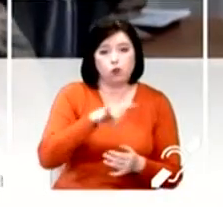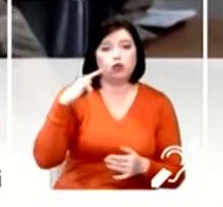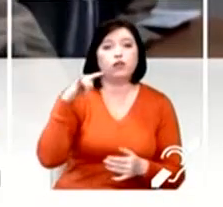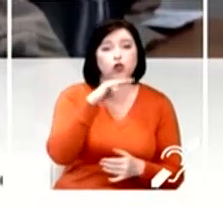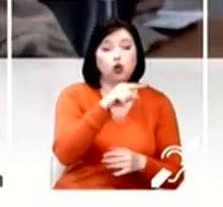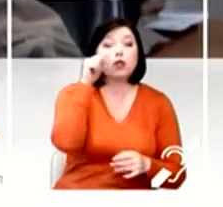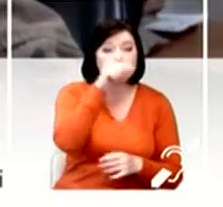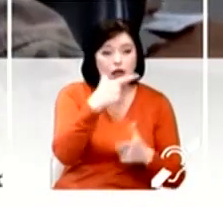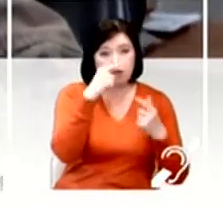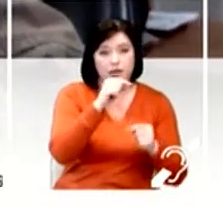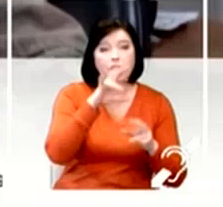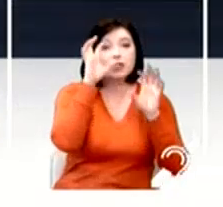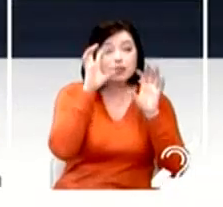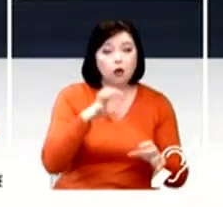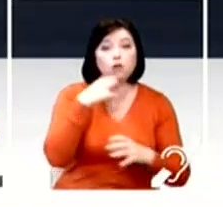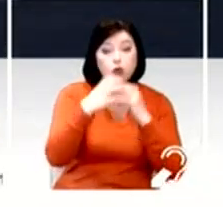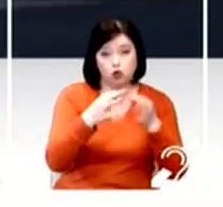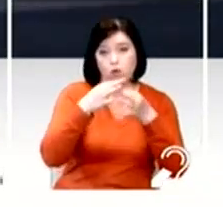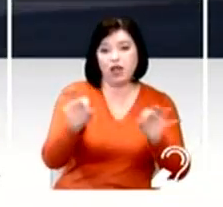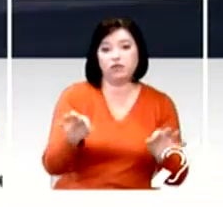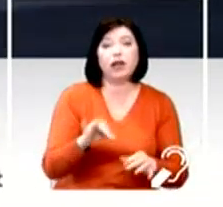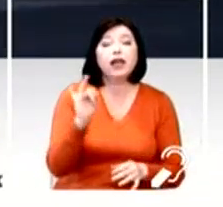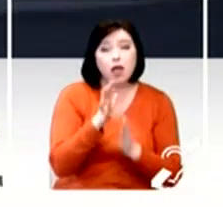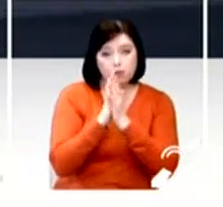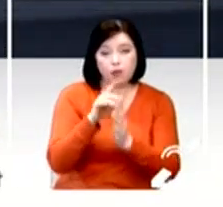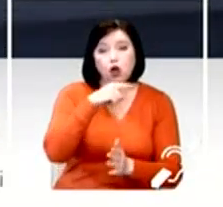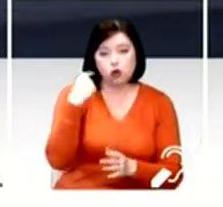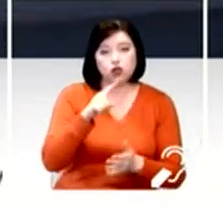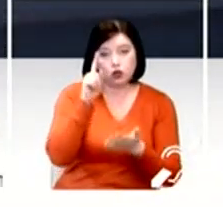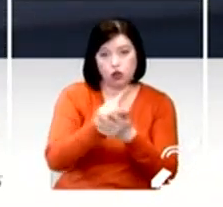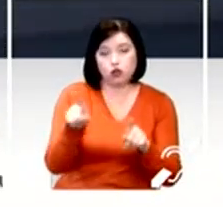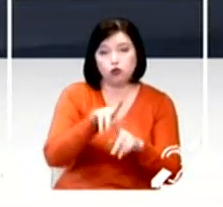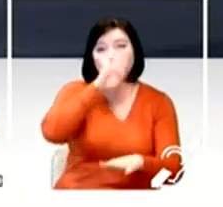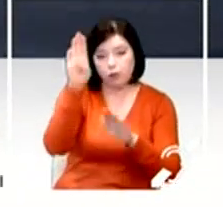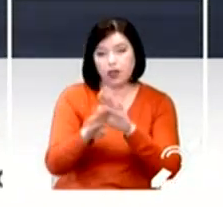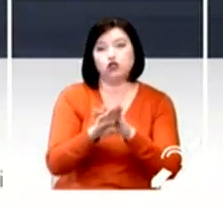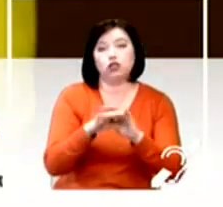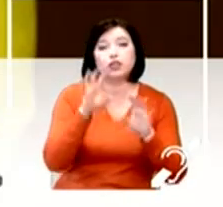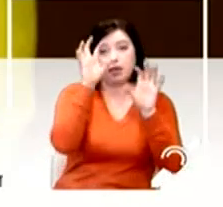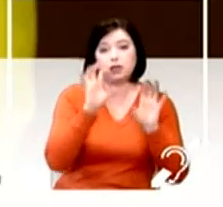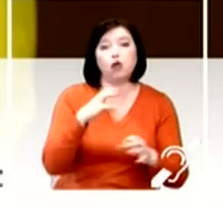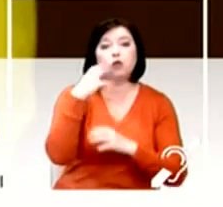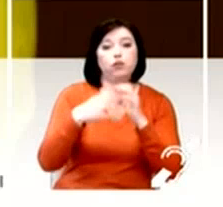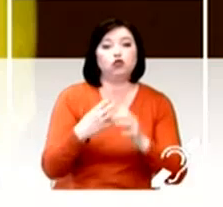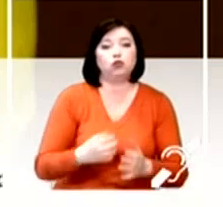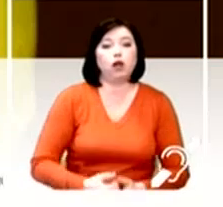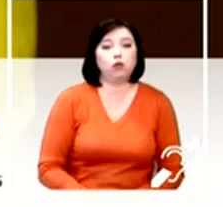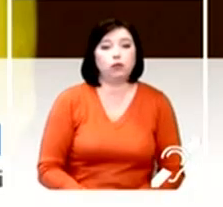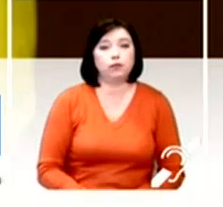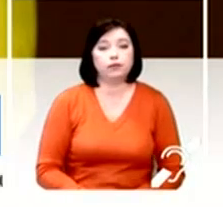дроне аколо унде легия интернационала о пермите ши а черут ка Русия са акционезе интро о маниера адеквата. So make no